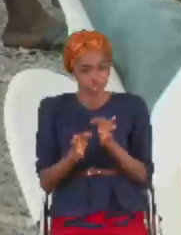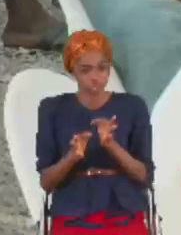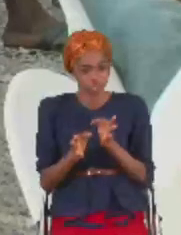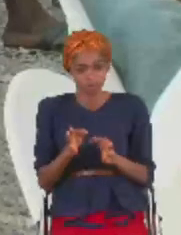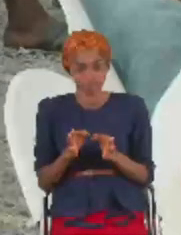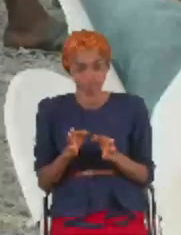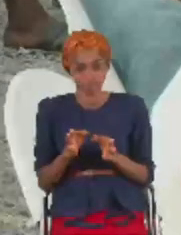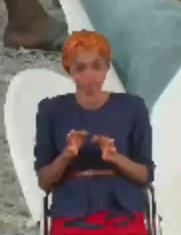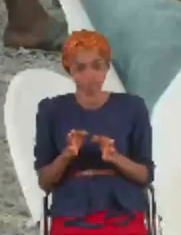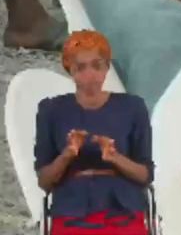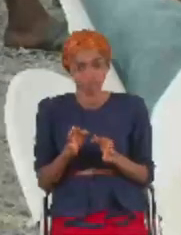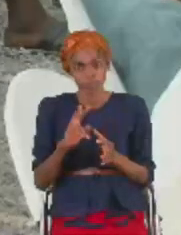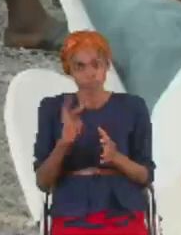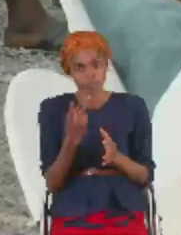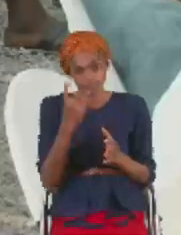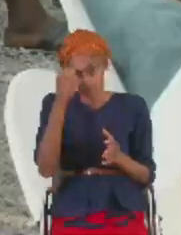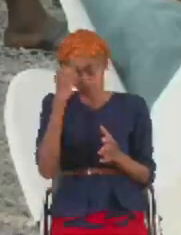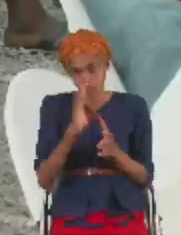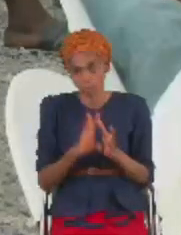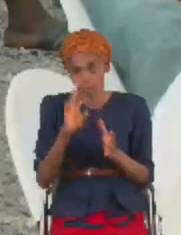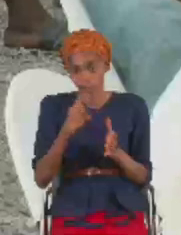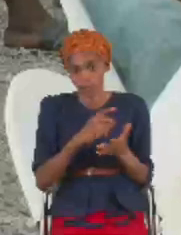2 timothée